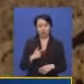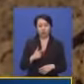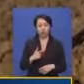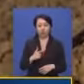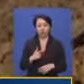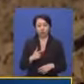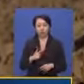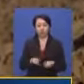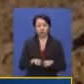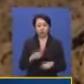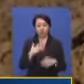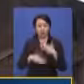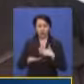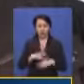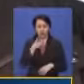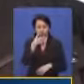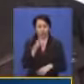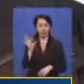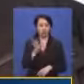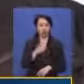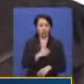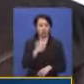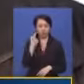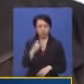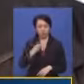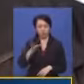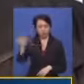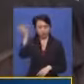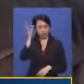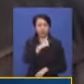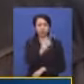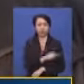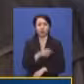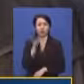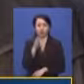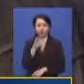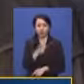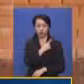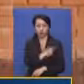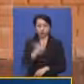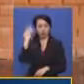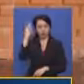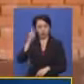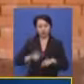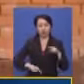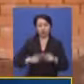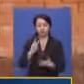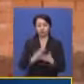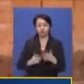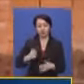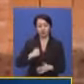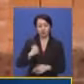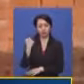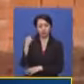живых. Такие радостные, одновременно грустные моменты, хочется сказать. Память сильнее времени, еще сильнее мечты родных, пропавших солдат Победы.